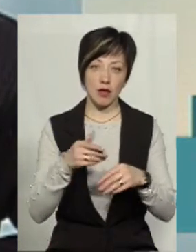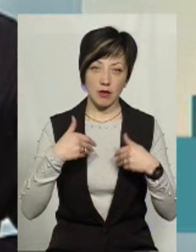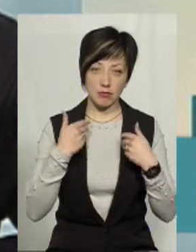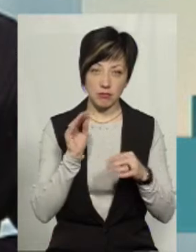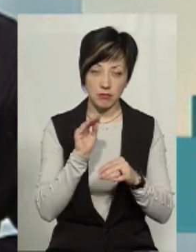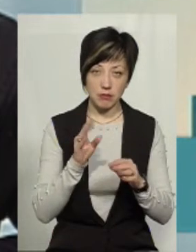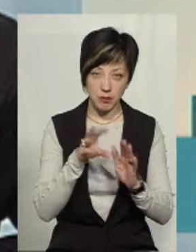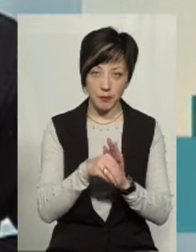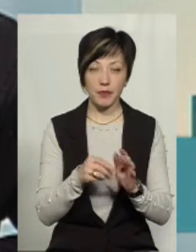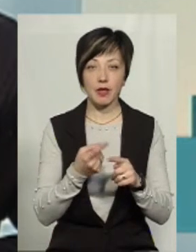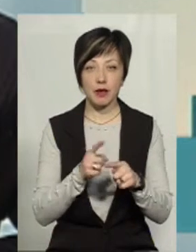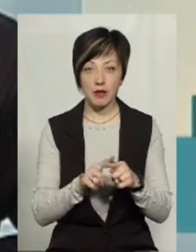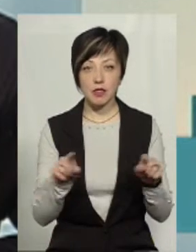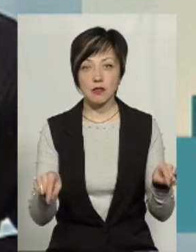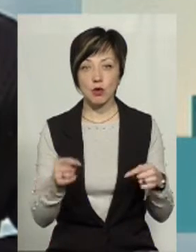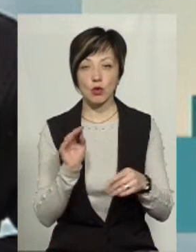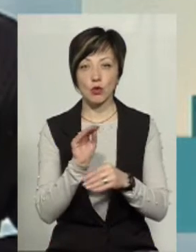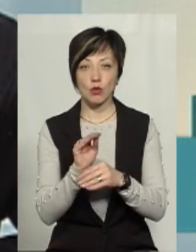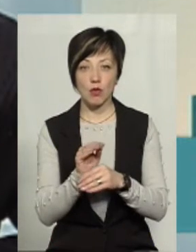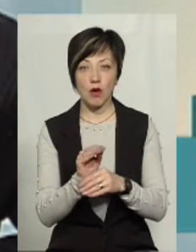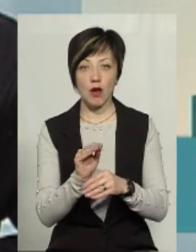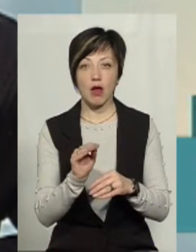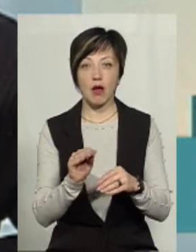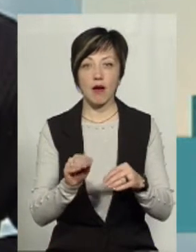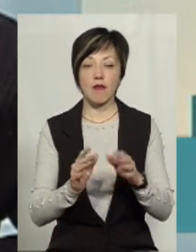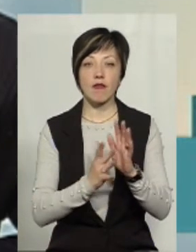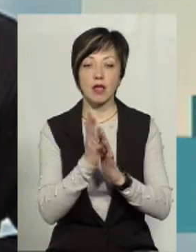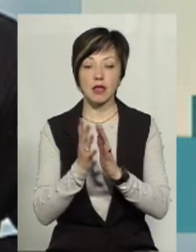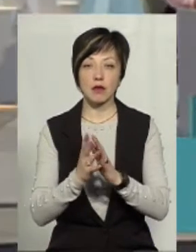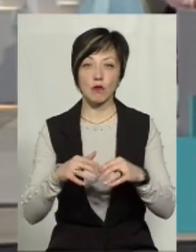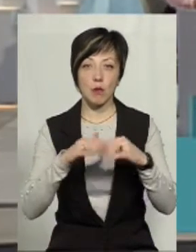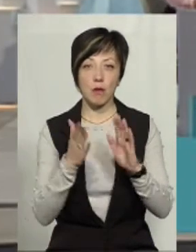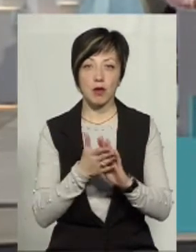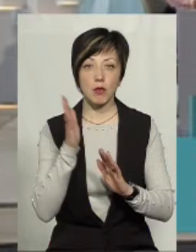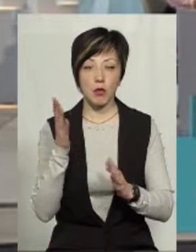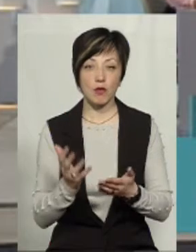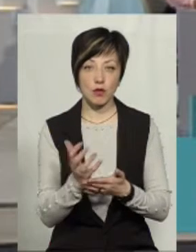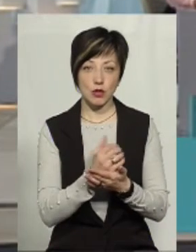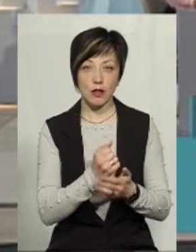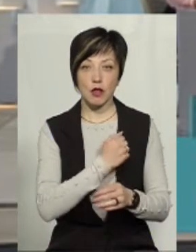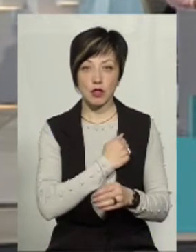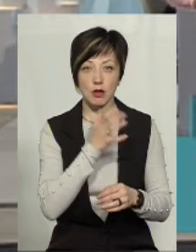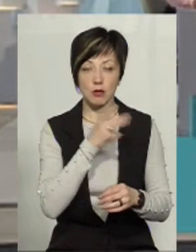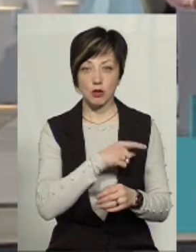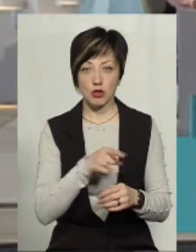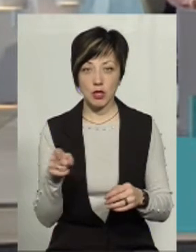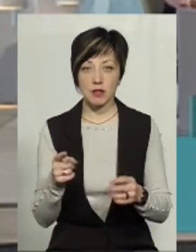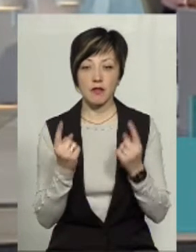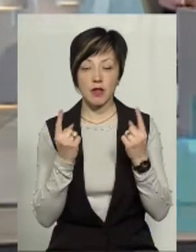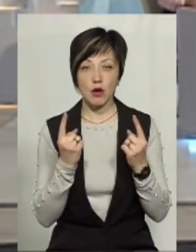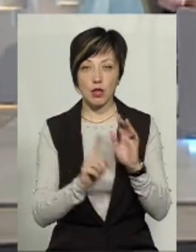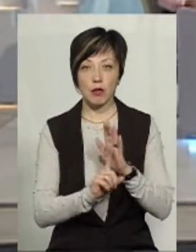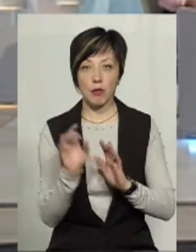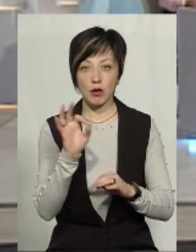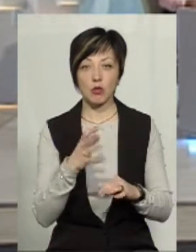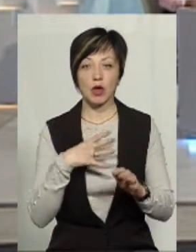і саме вони створюють оту додаткову вегетативну масу майбутнього врожаю. На жаль, під час великої